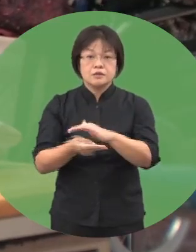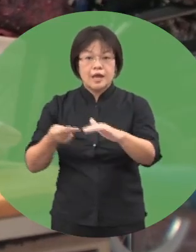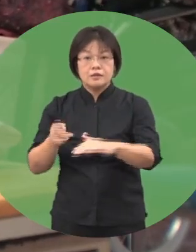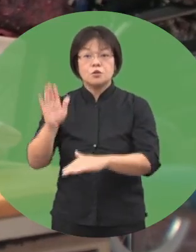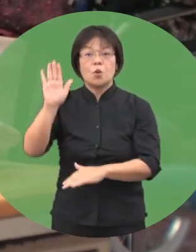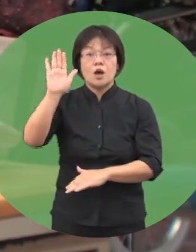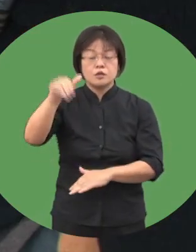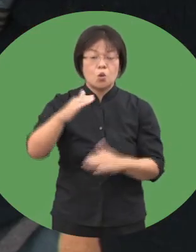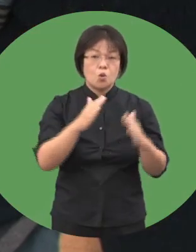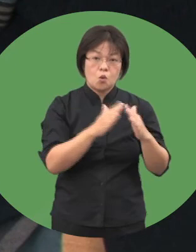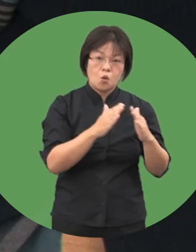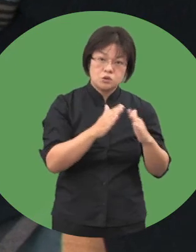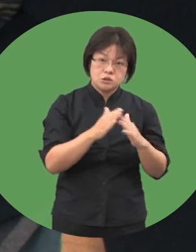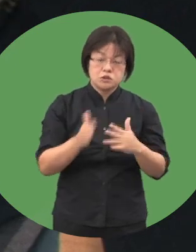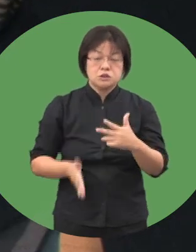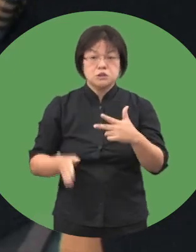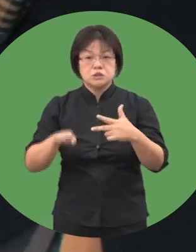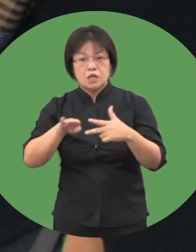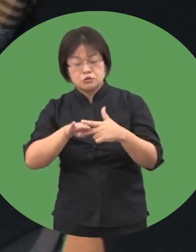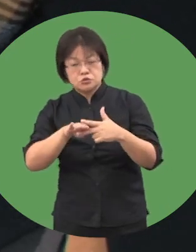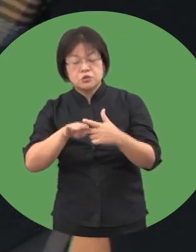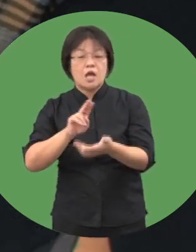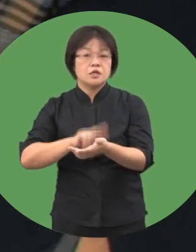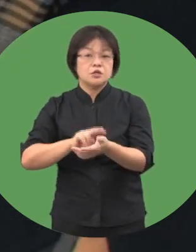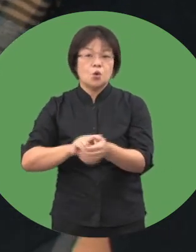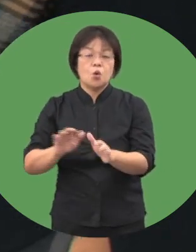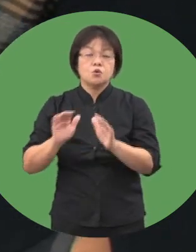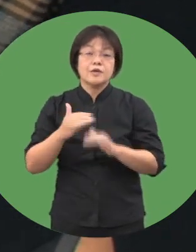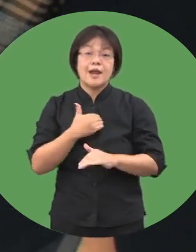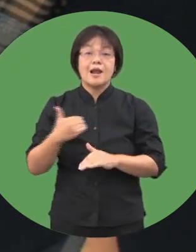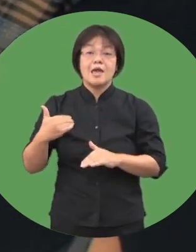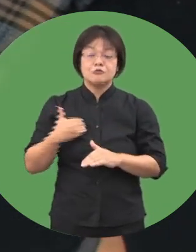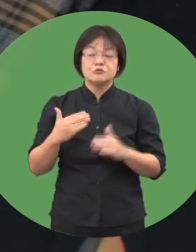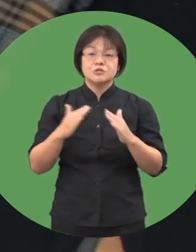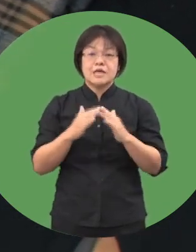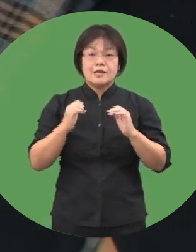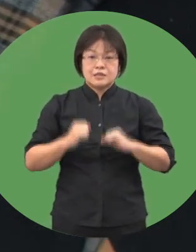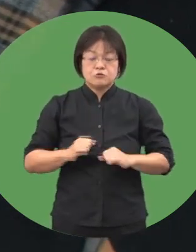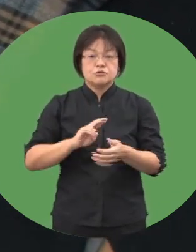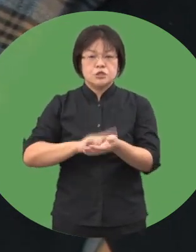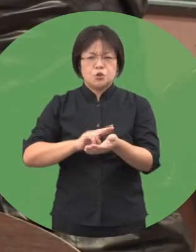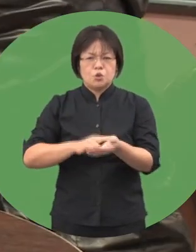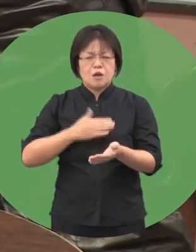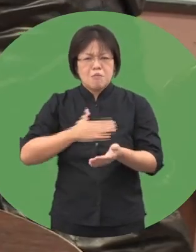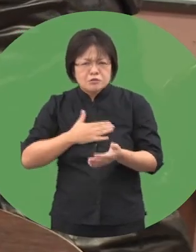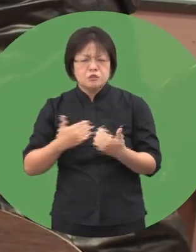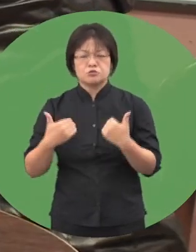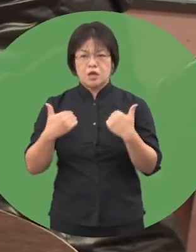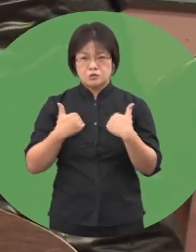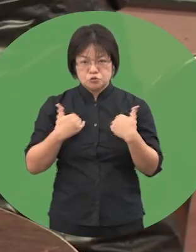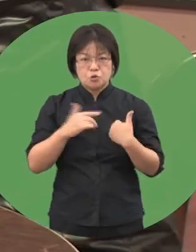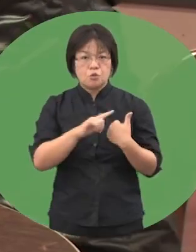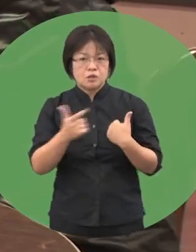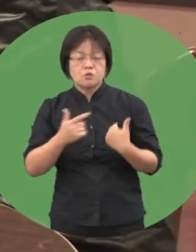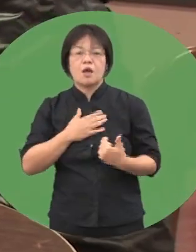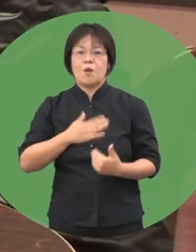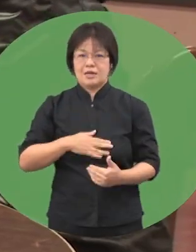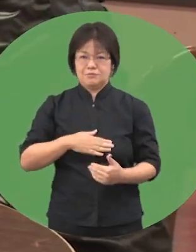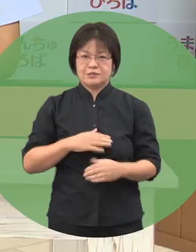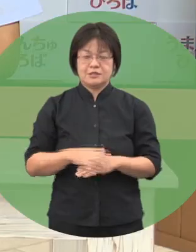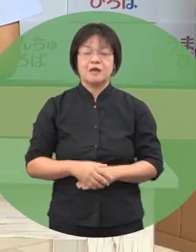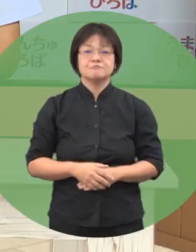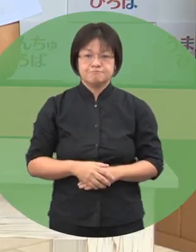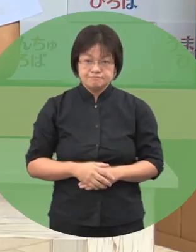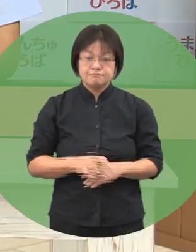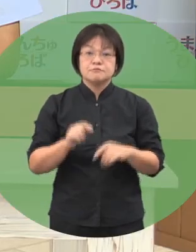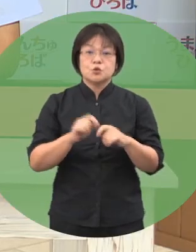自宅や介護施設で医療を受けられる在宅医療を充実させる必要があることなどが分かっています。 その結